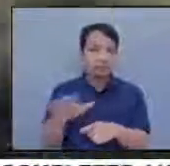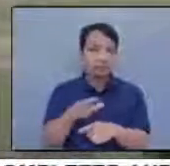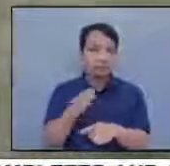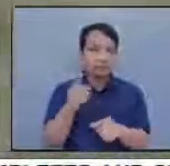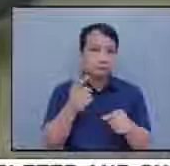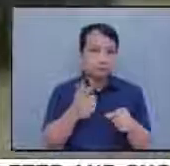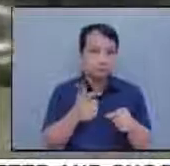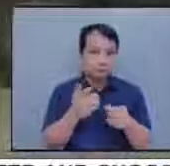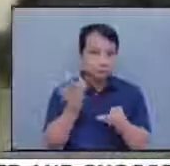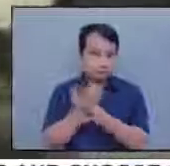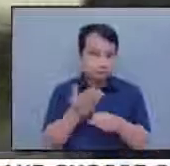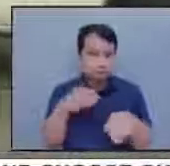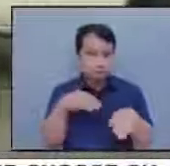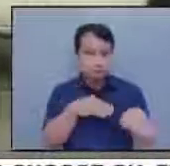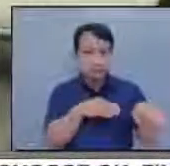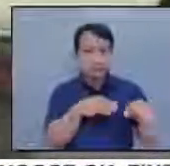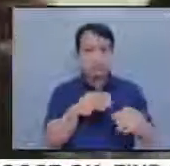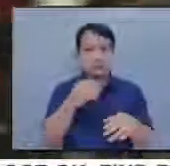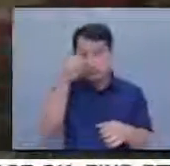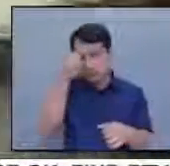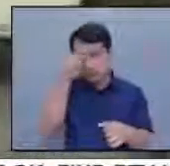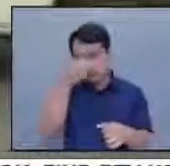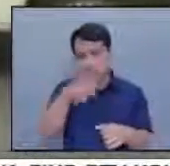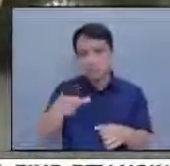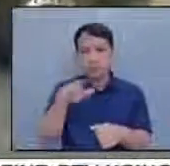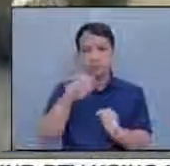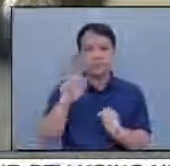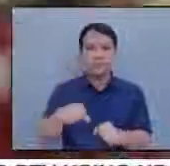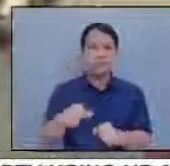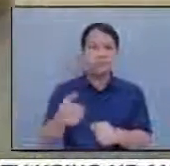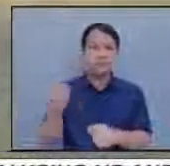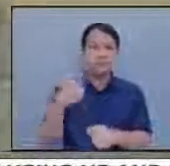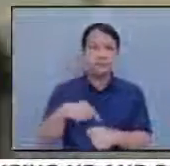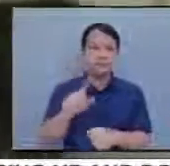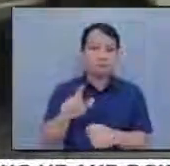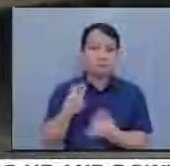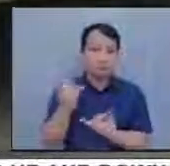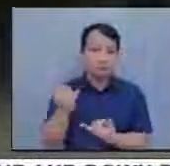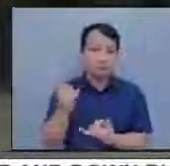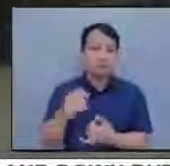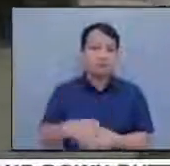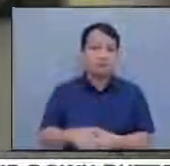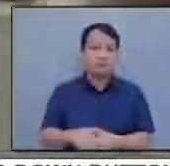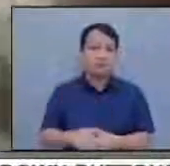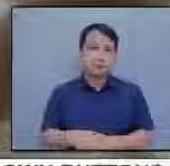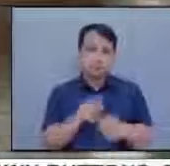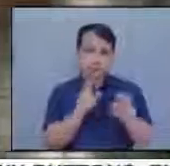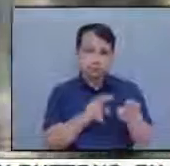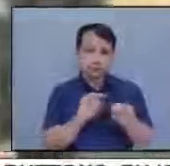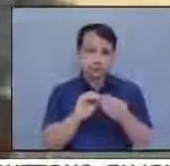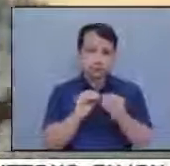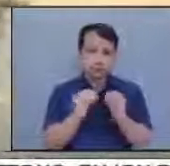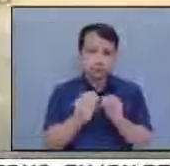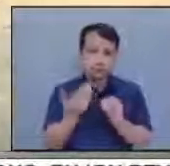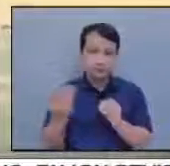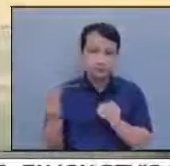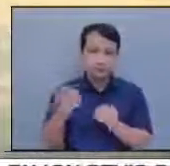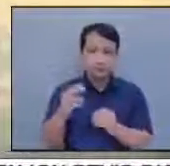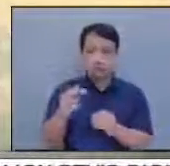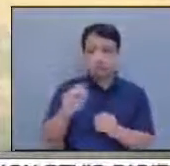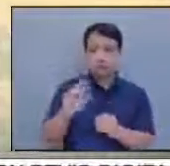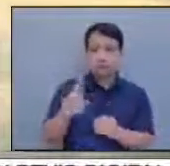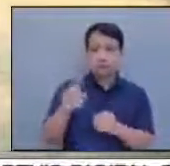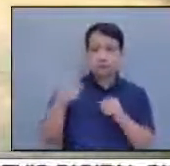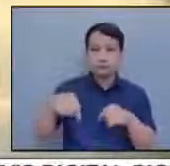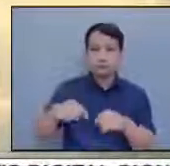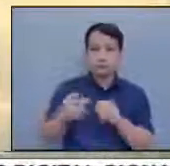sasakyan. Paalala sa ating mga kabibeng babiyay ngayong araw, ipinatutupad the number coding scheme sa Metro Manila mula